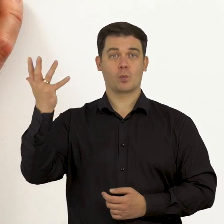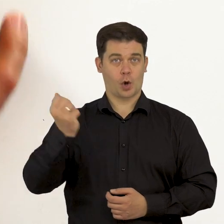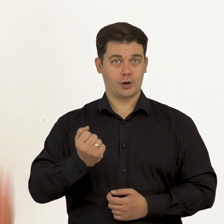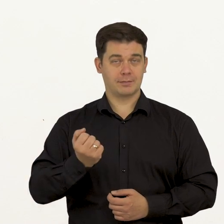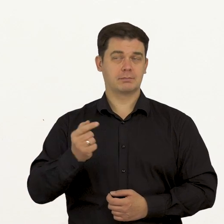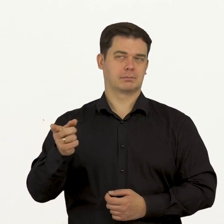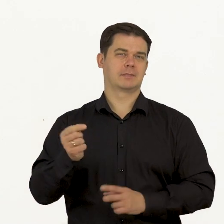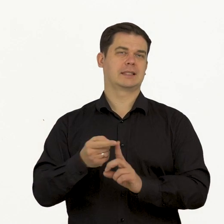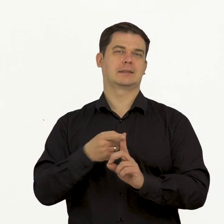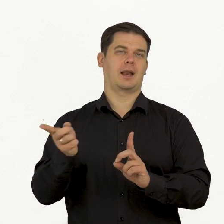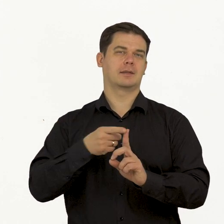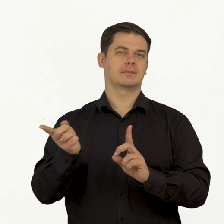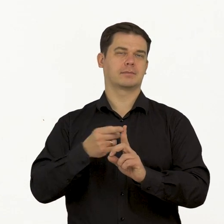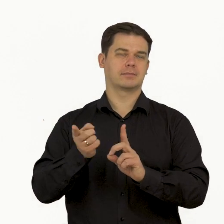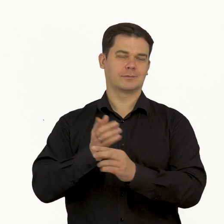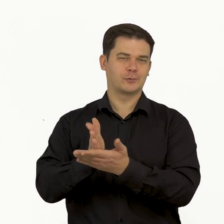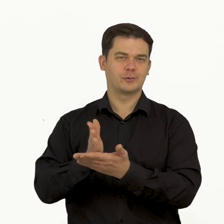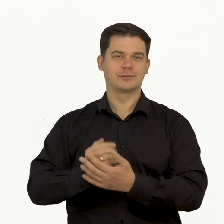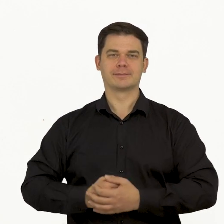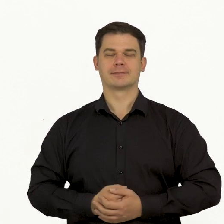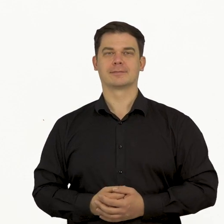Pobierz i zainstaluj.